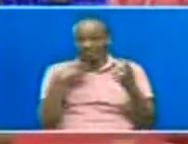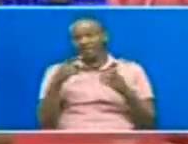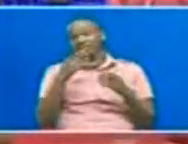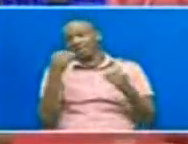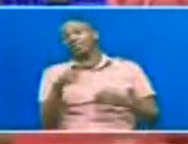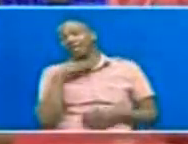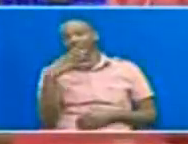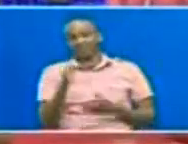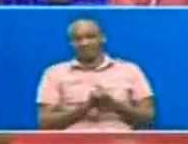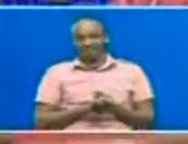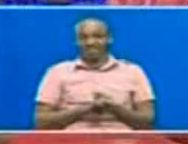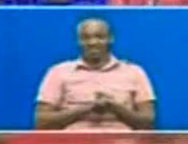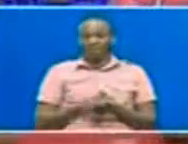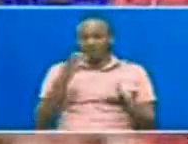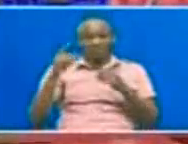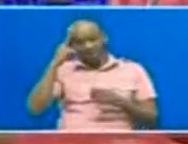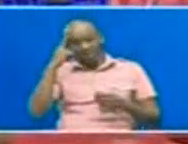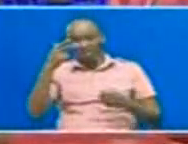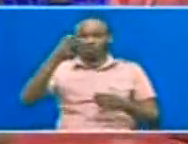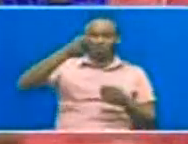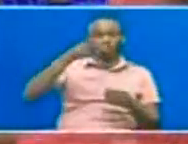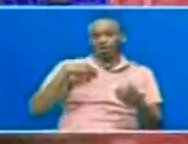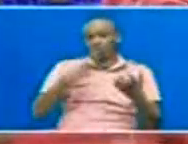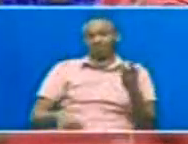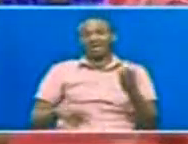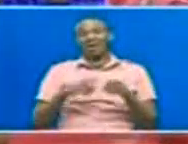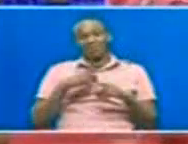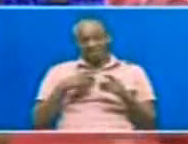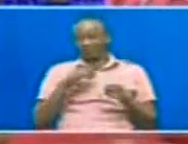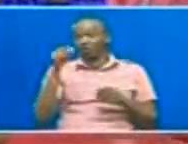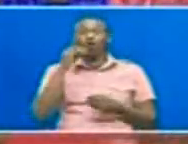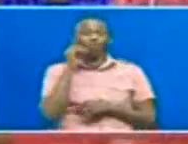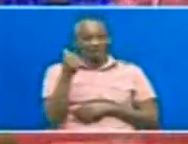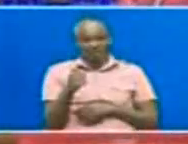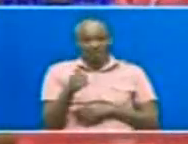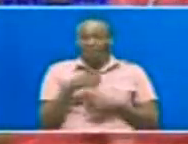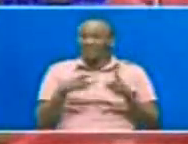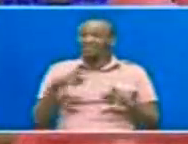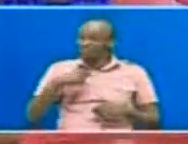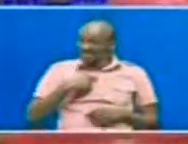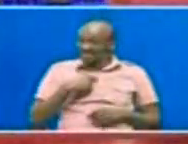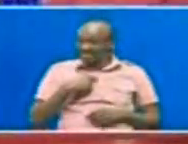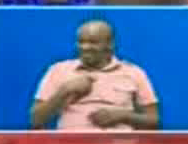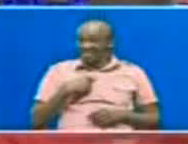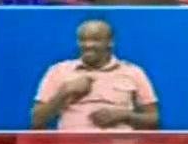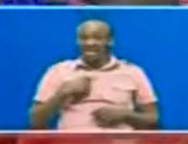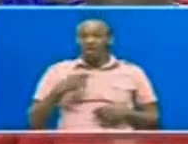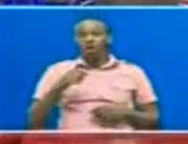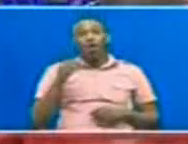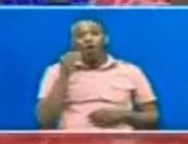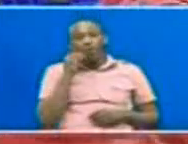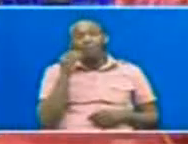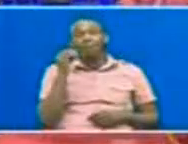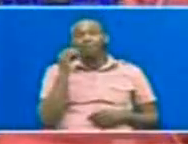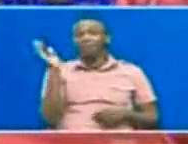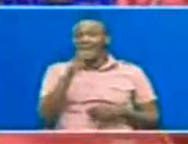amekufa, amenyongwa, amepigwa risasi, amekufa. Yeah. If you don't go home. Correct. Lakini mimi nilikuwa naenda, nitarudi nyumbani on